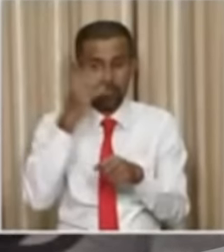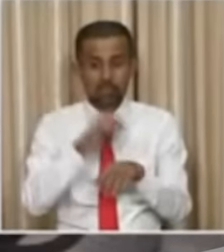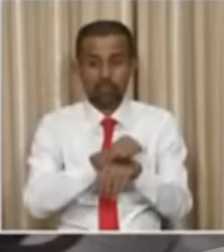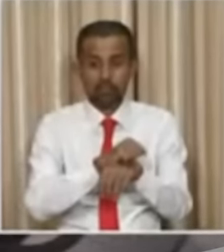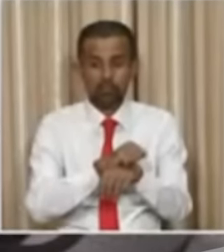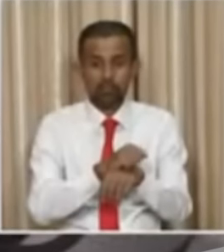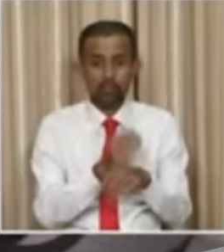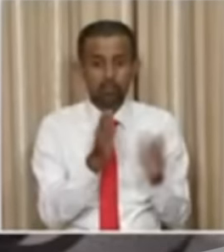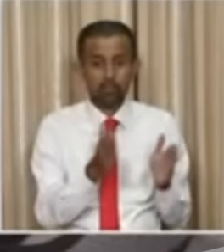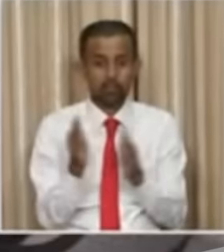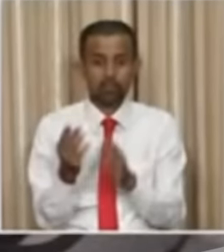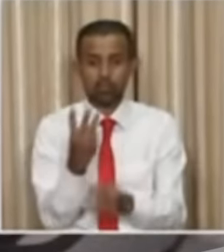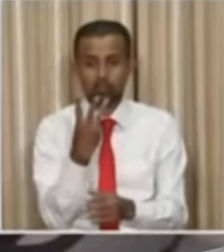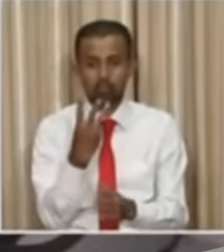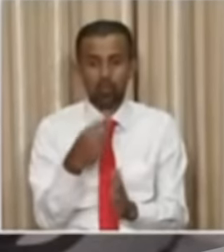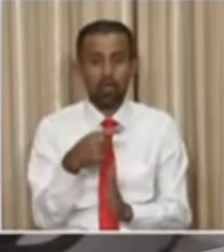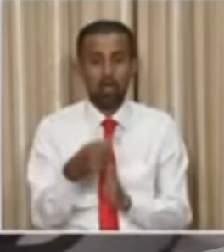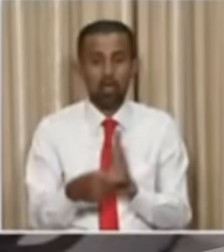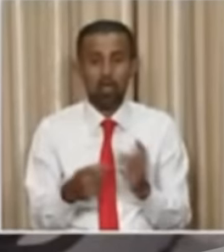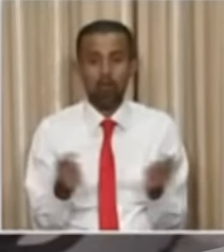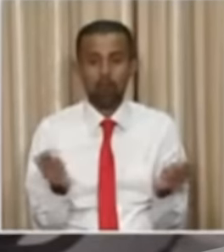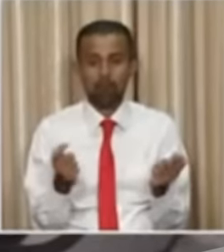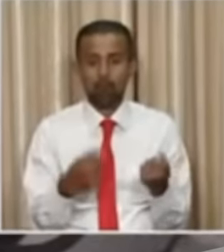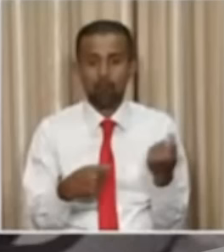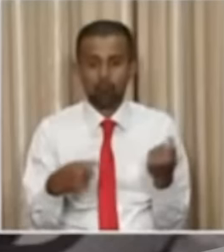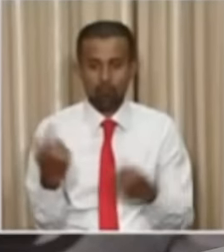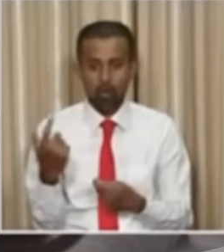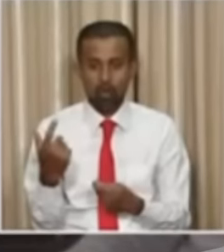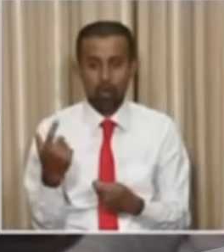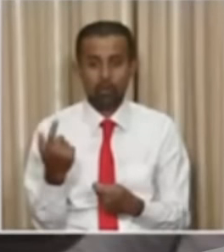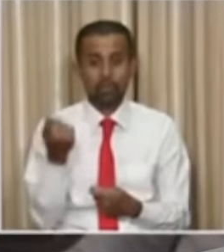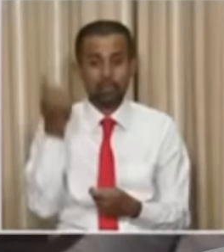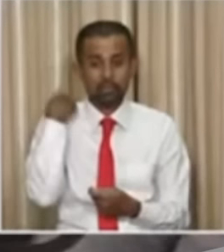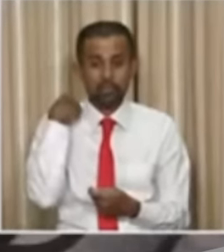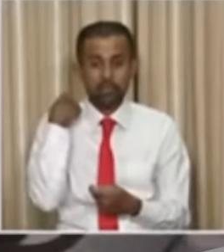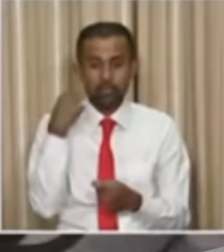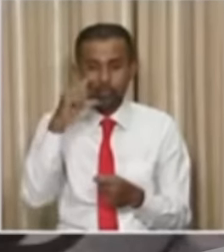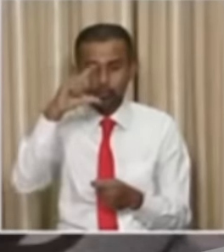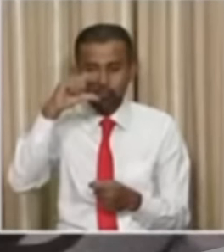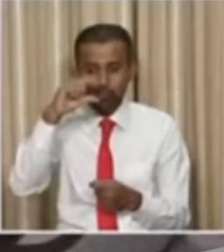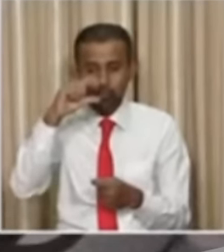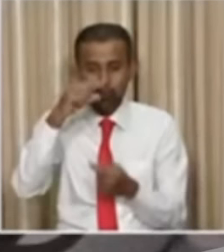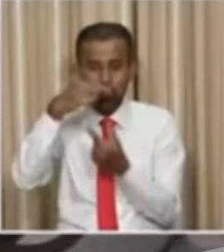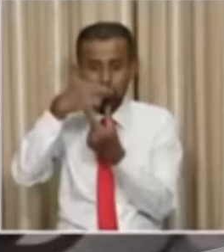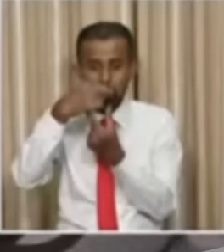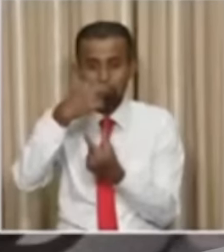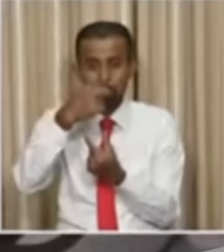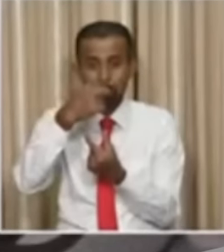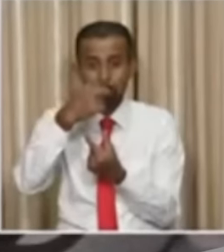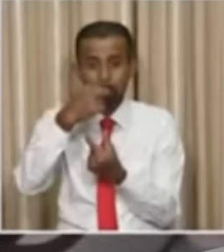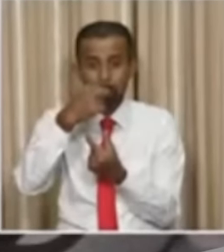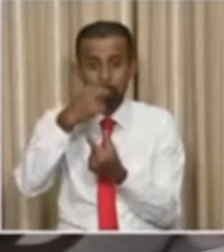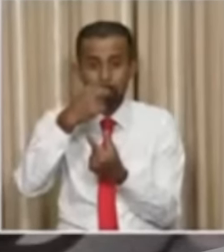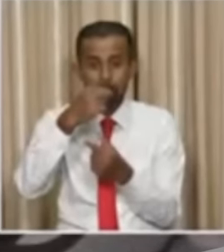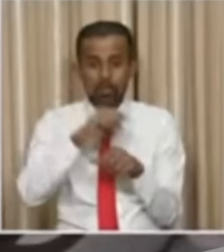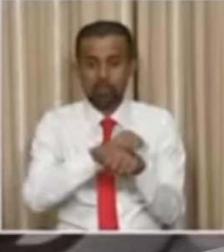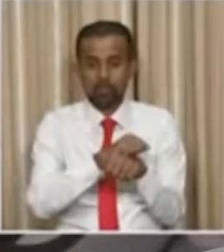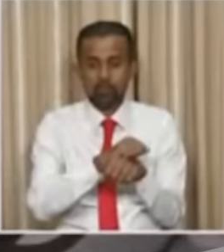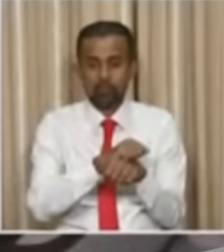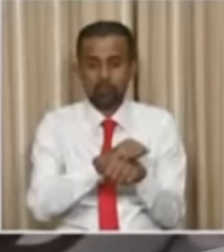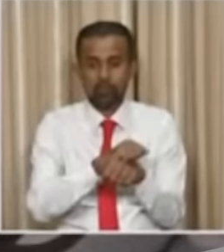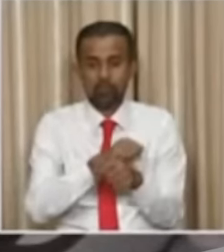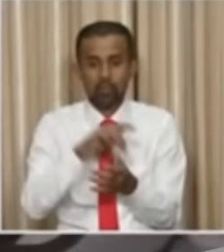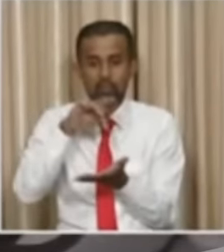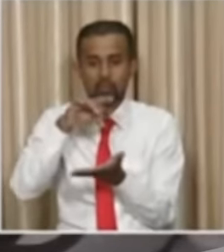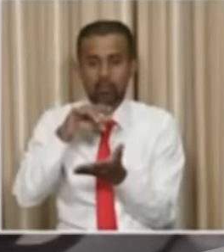3යි. මේ කඩේ විකුණන්නේම අර ඉස්සර සැසේ පැකට් පික්කා වගේ පුංචිම සබන් කෑල්ල,